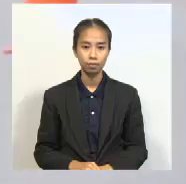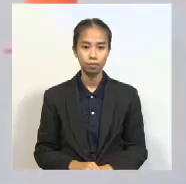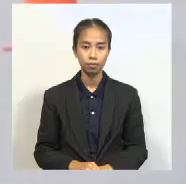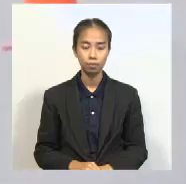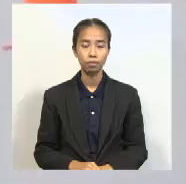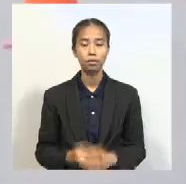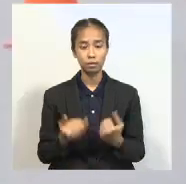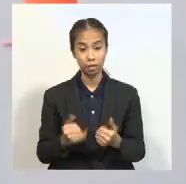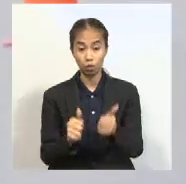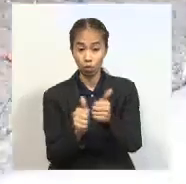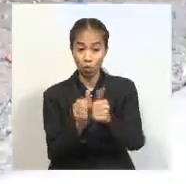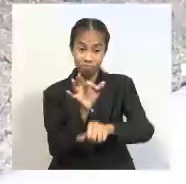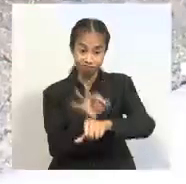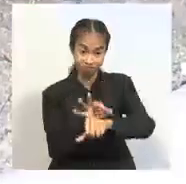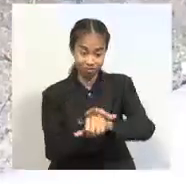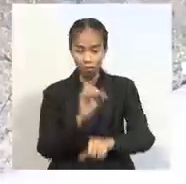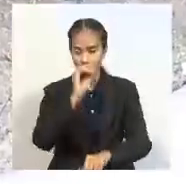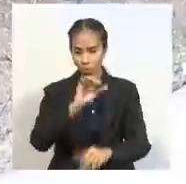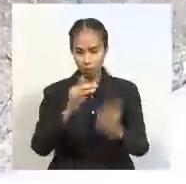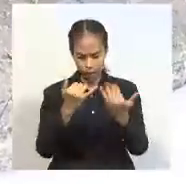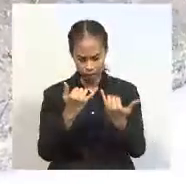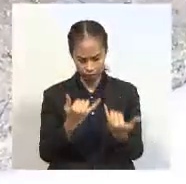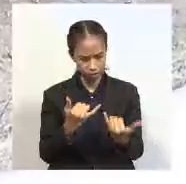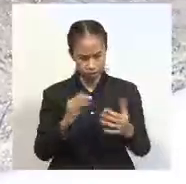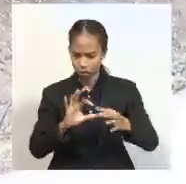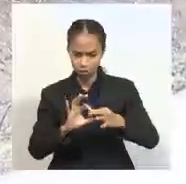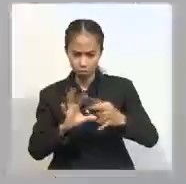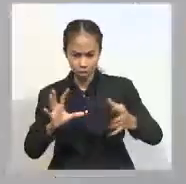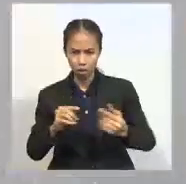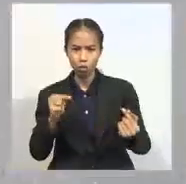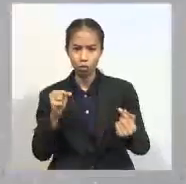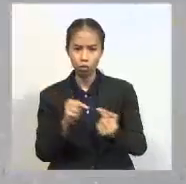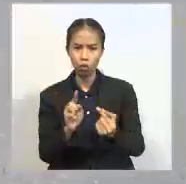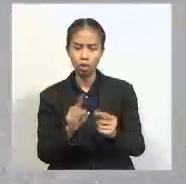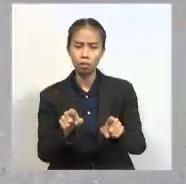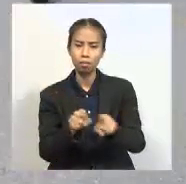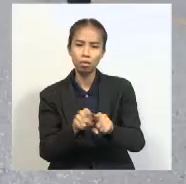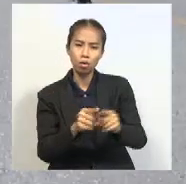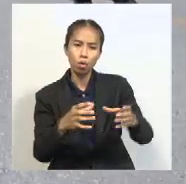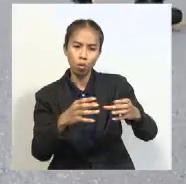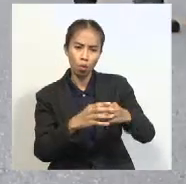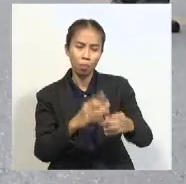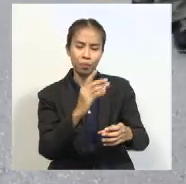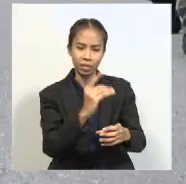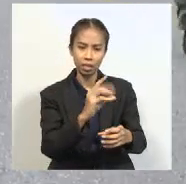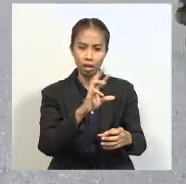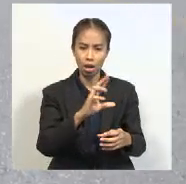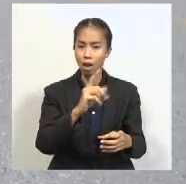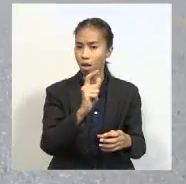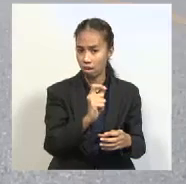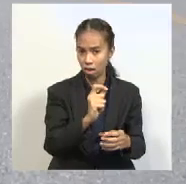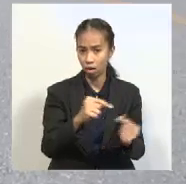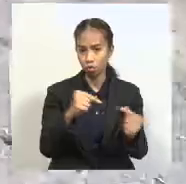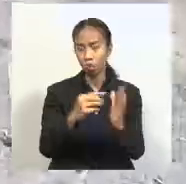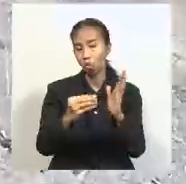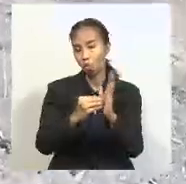พลเอกประวิตรยังยืนยันนะคะว่าเหตุการณ์ครั้งนี้ไม่เกี่ยวข้องกับการเรียกร้องการปล่อยตัวของกลุ่ม BRA และเหตุการณ์การวางระเบิด